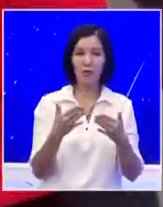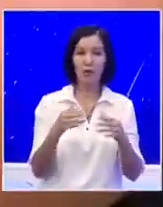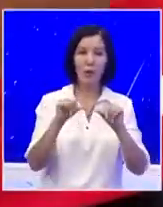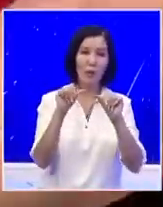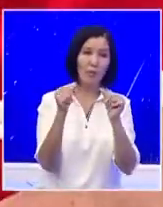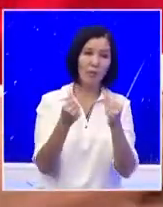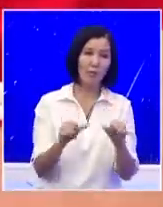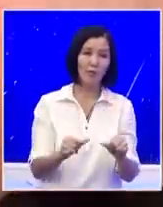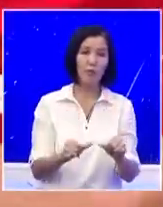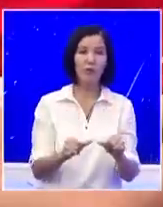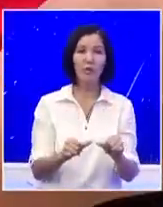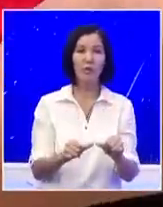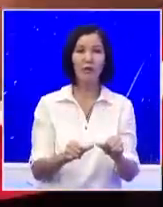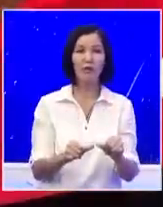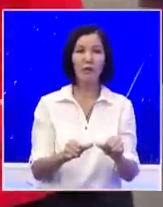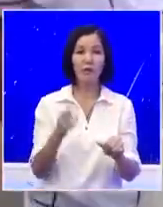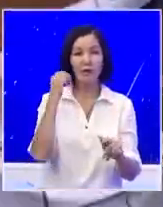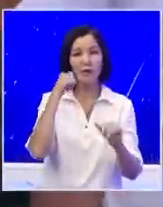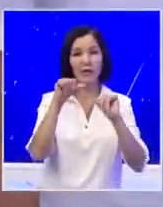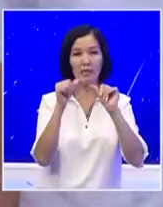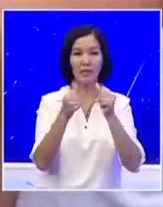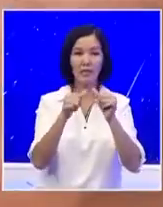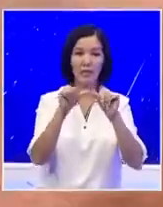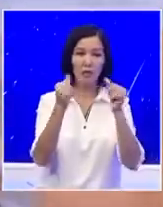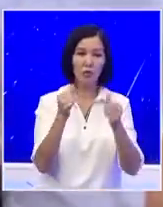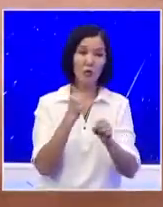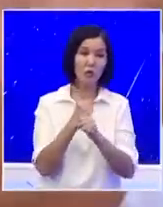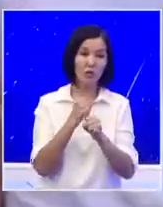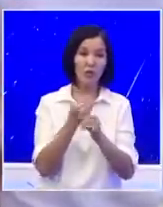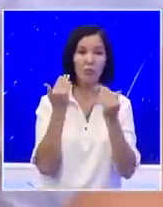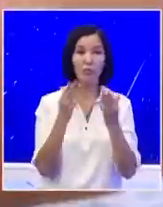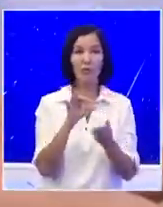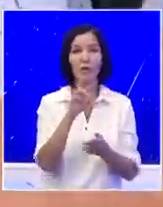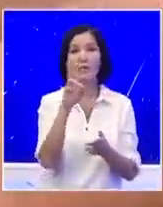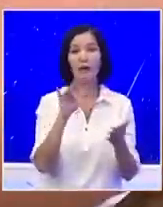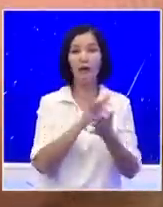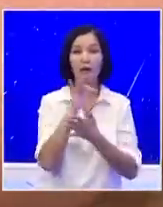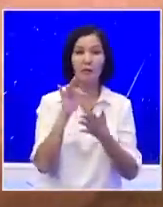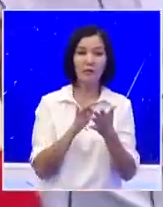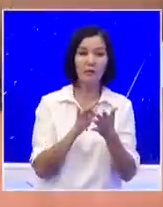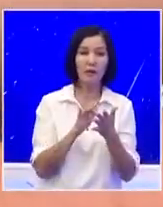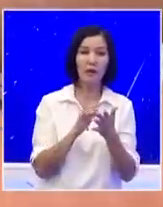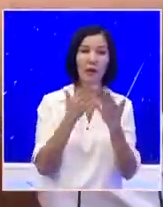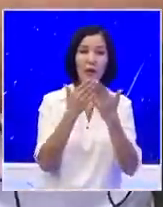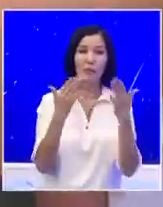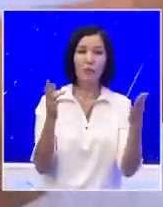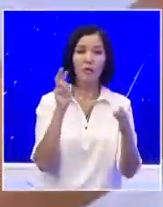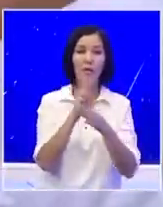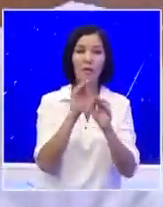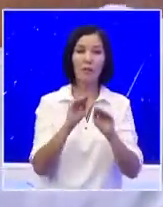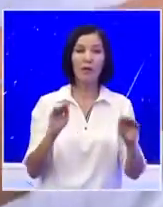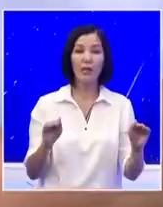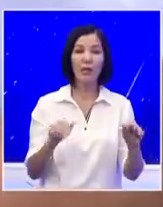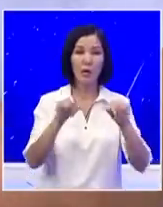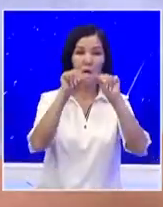бірнеше жылдан бері мүсін ескерткіш түрлерін жасаумен айналысып келеді. Бүгінде Есік мемлекеттік тарихи мәдени қорық музейіне келген балаларға